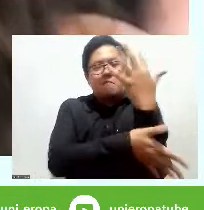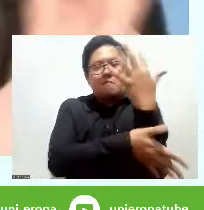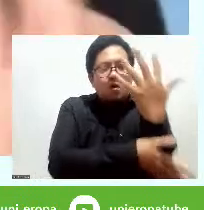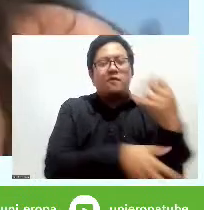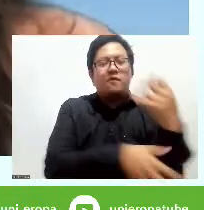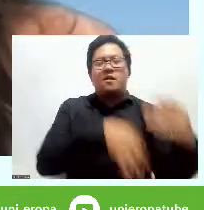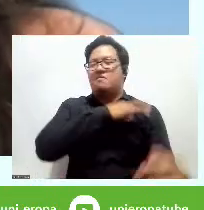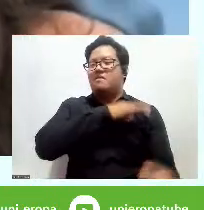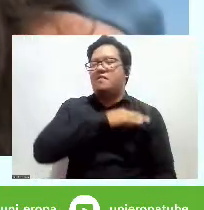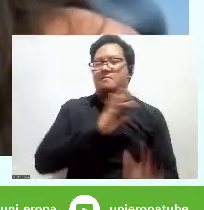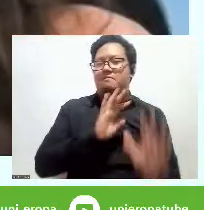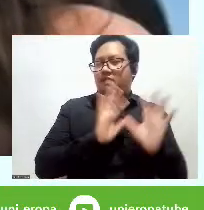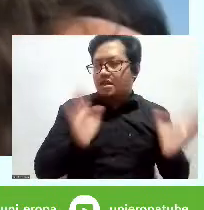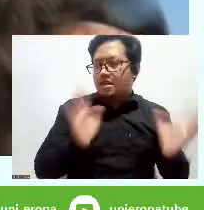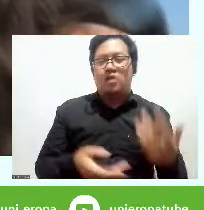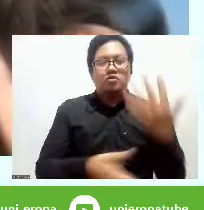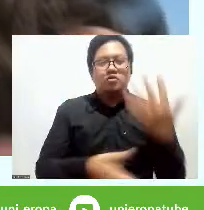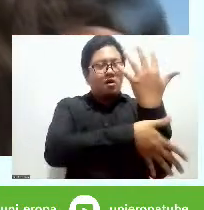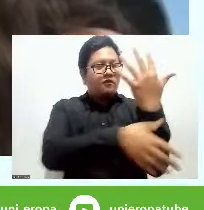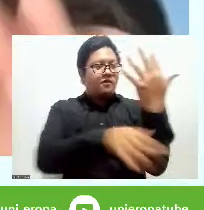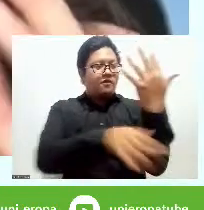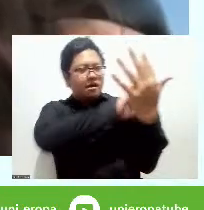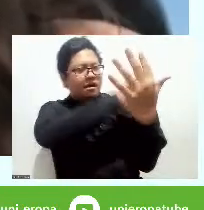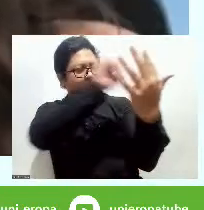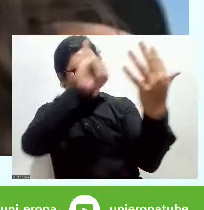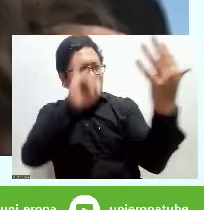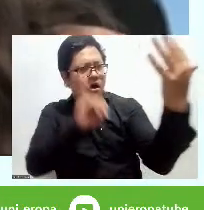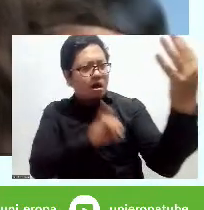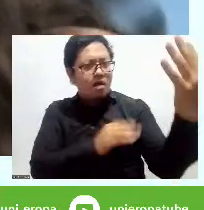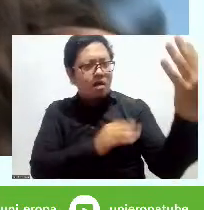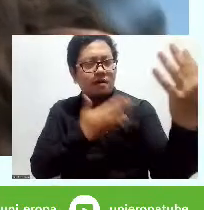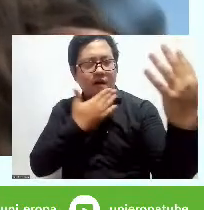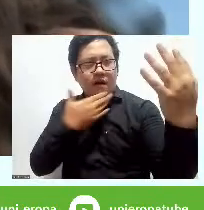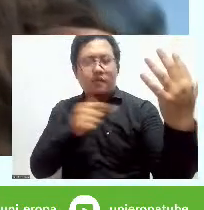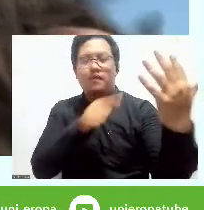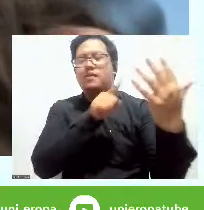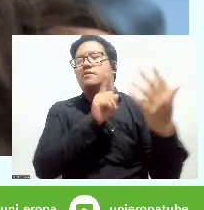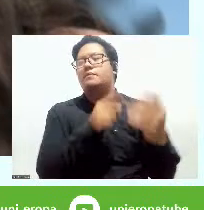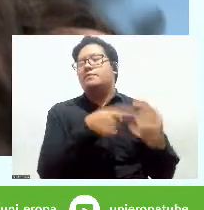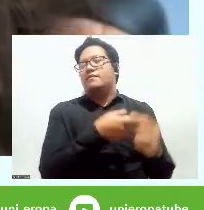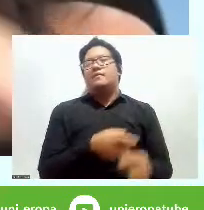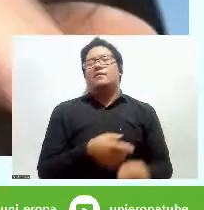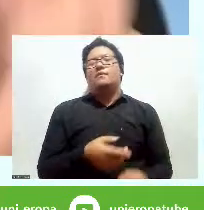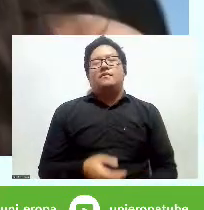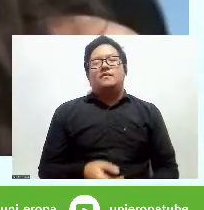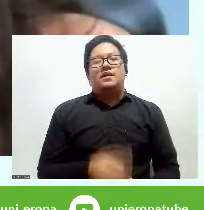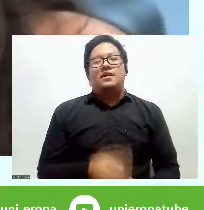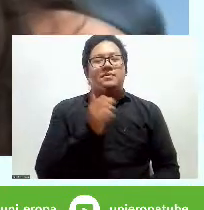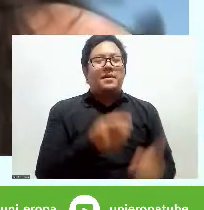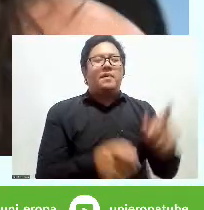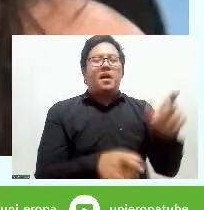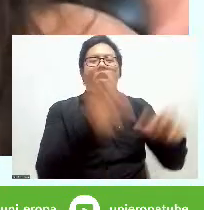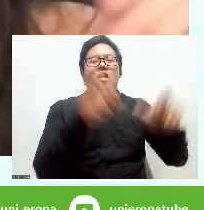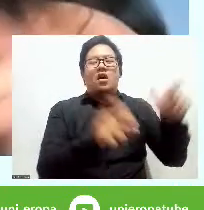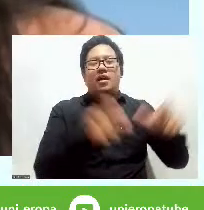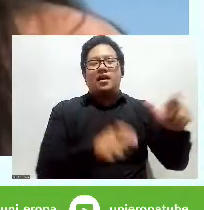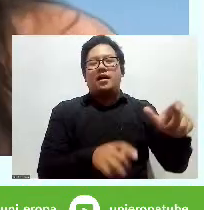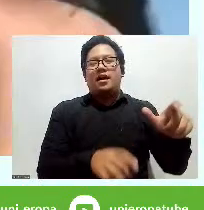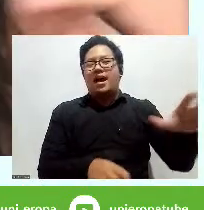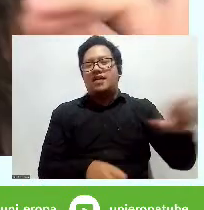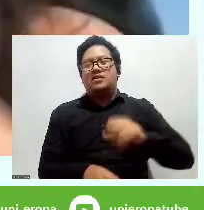ya Sisi cantik dari mana Hai Padahal kita tahu susah sekali untuk mengajak orang kemarung pamrud karena image mangrove tuh